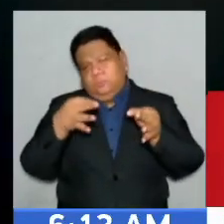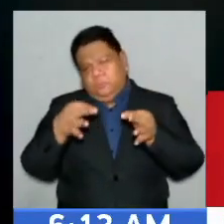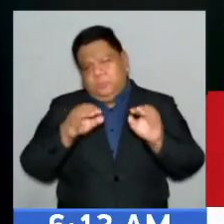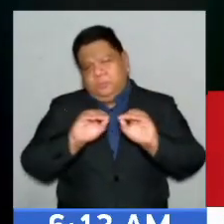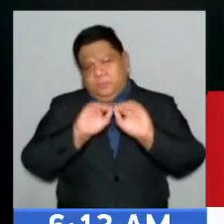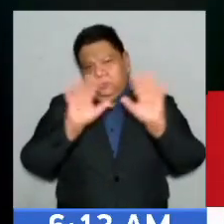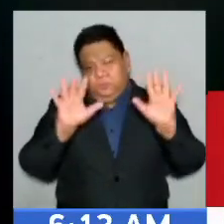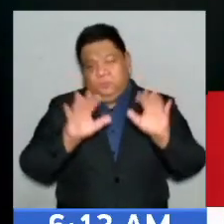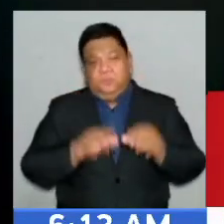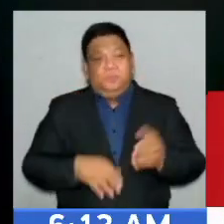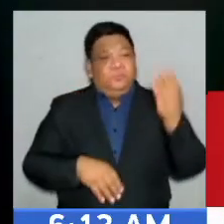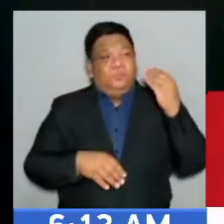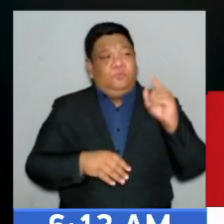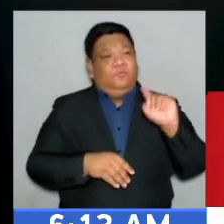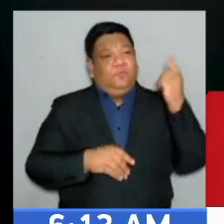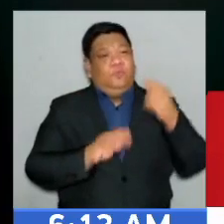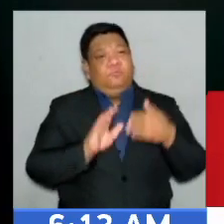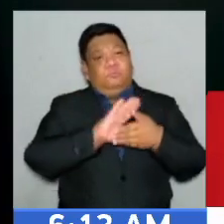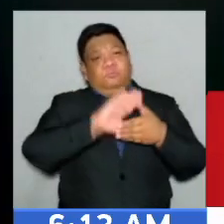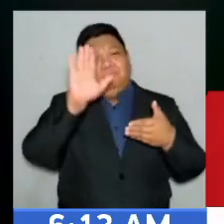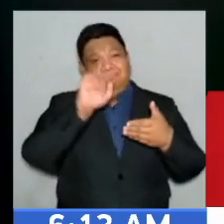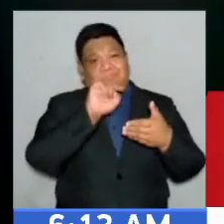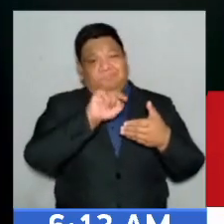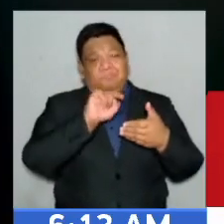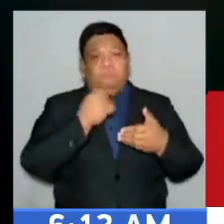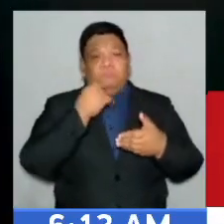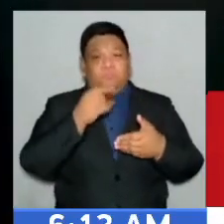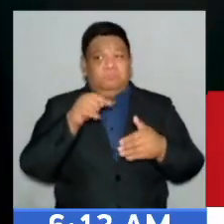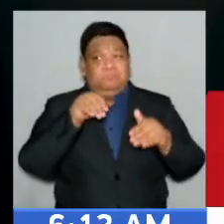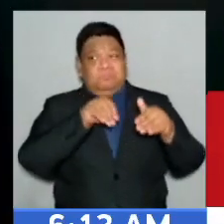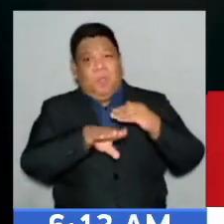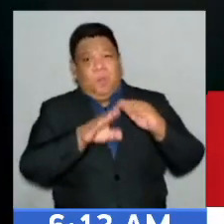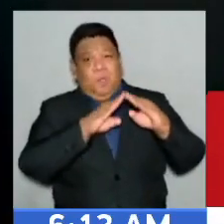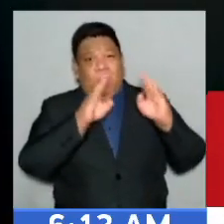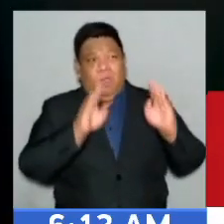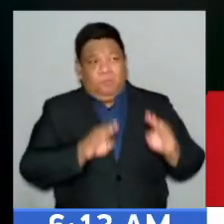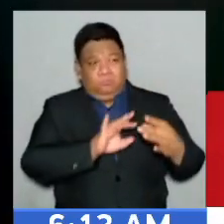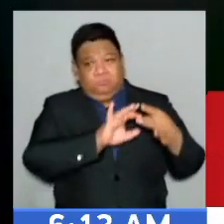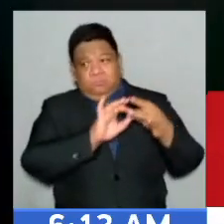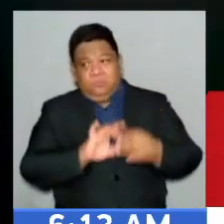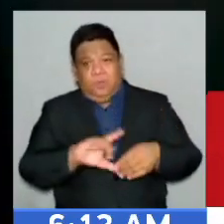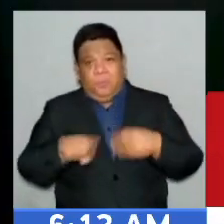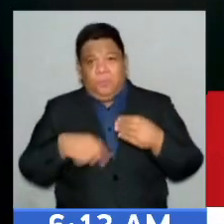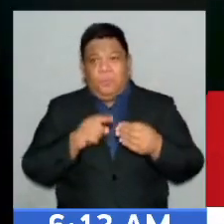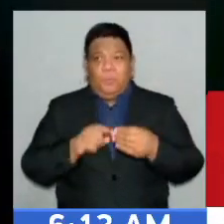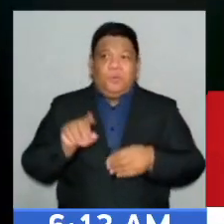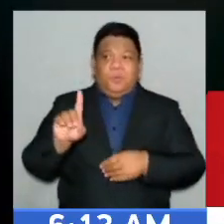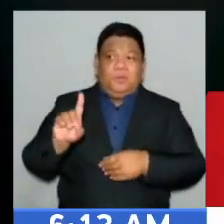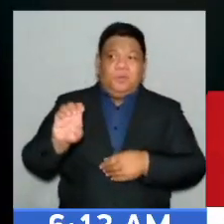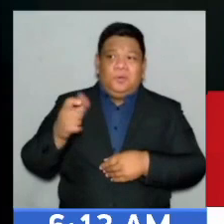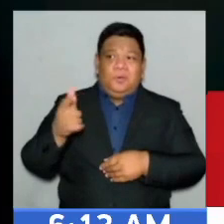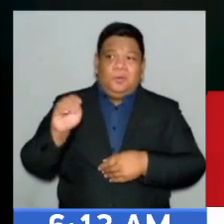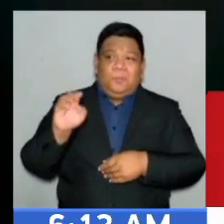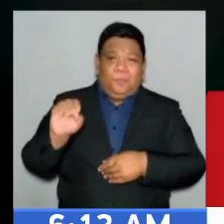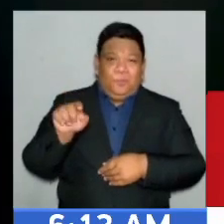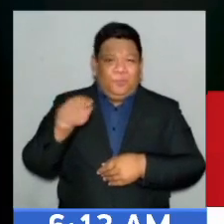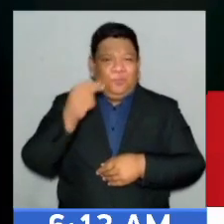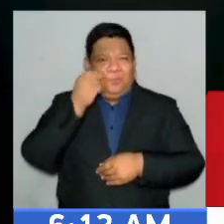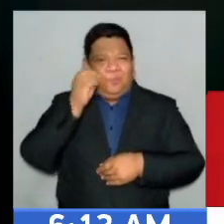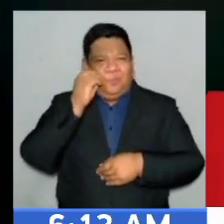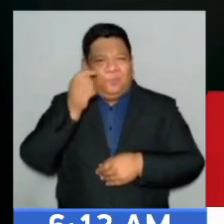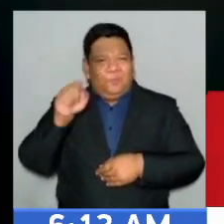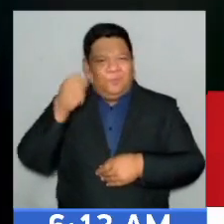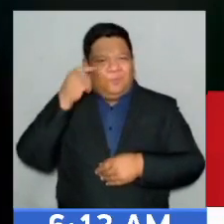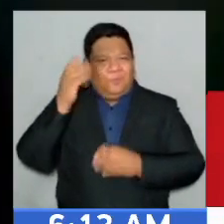Facebook, sinabi niya na ang raid sa kanyang bahay at ang pag-uugnay sa kanya sa pagkamatay ni Negros Oriental Governor Roel Degamo ay dahil gusto siyang idiin